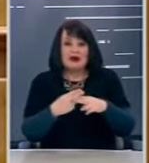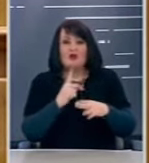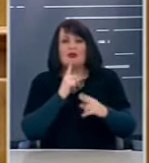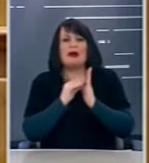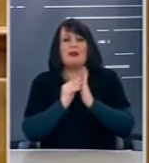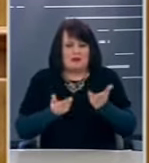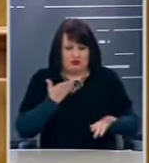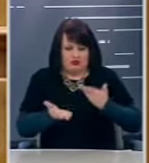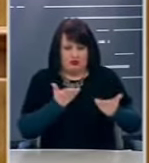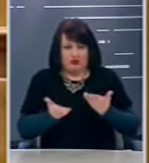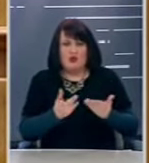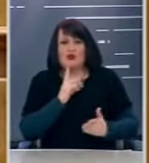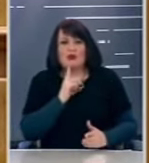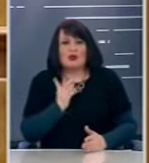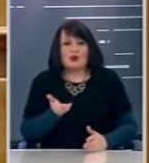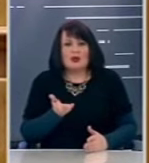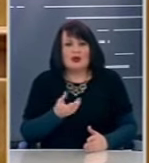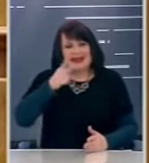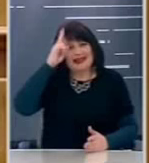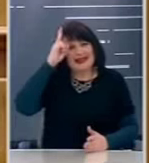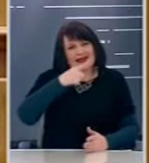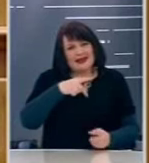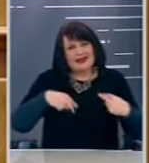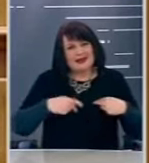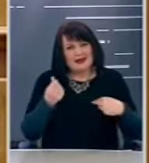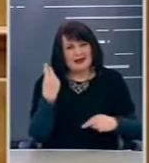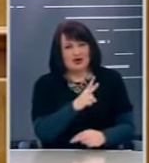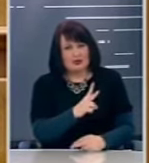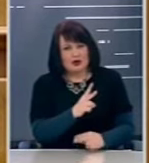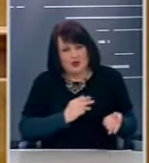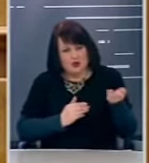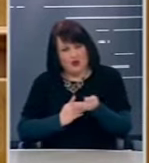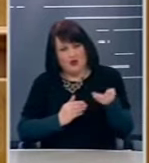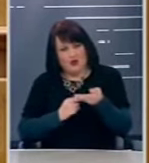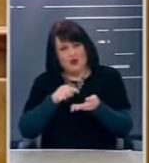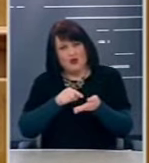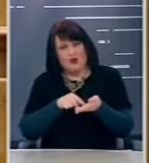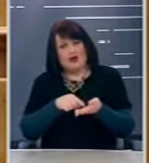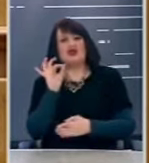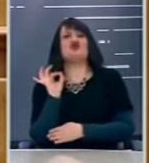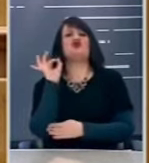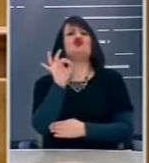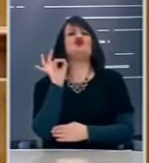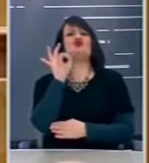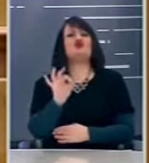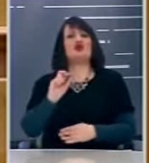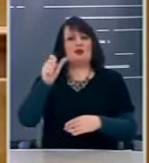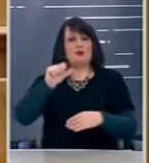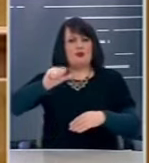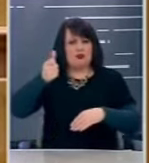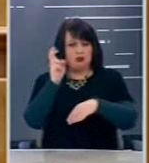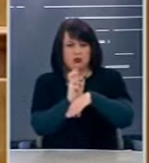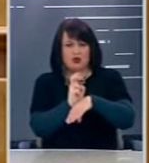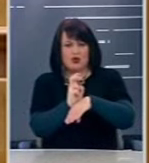όπως αυτές του Γερμανικού Υπουργείου Οικονομικών για στόχους πρωτογενών